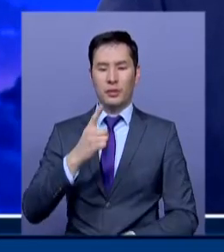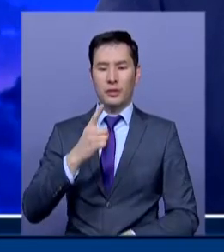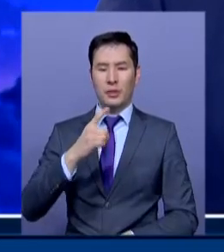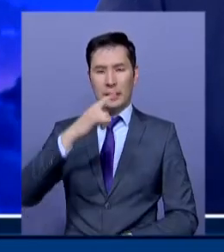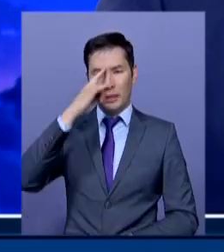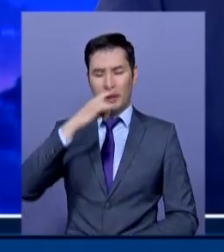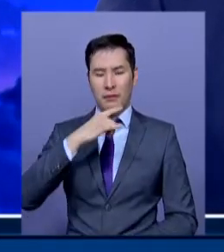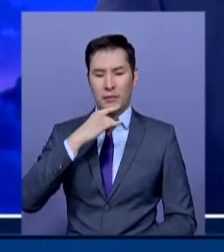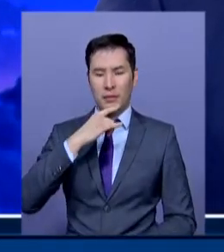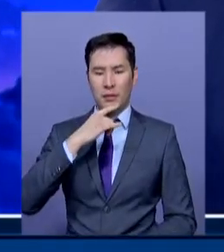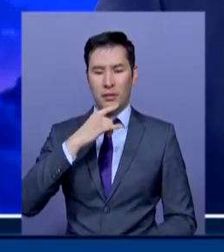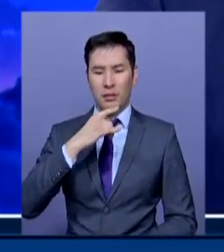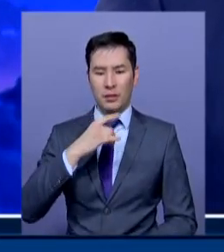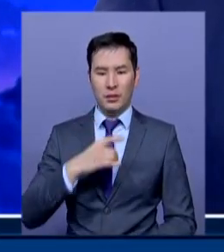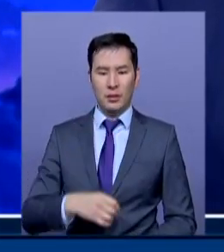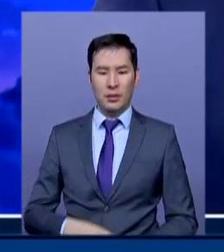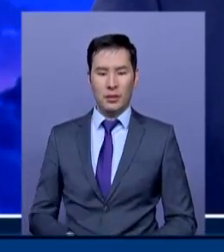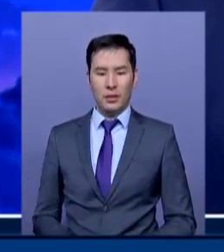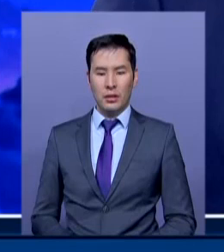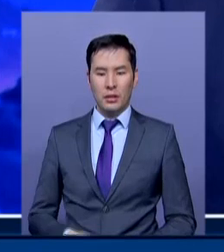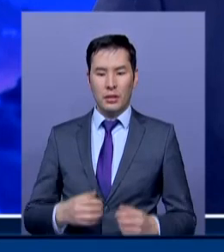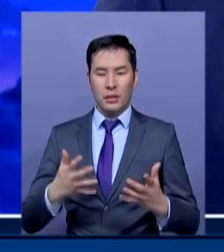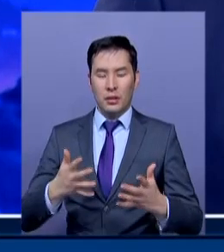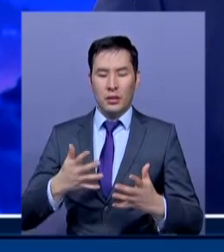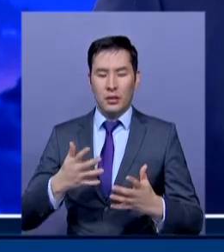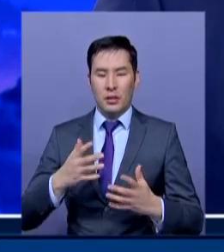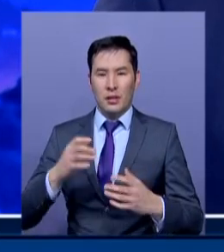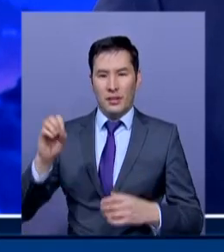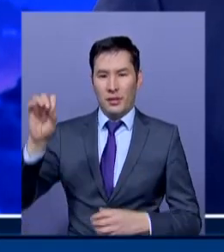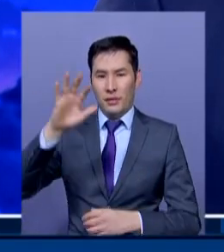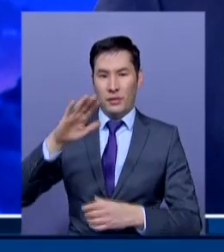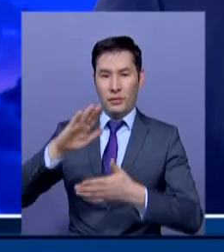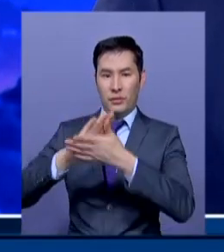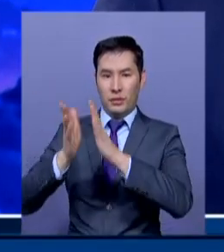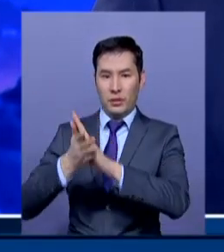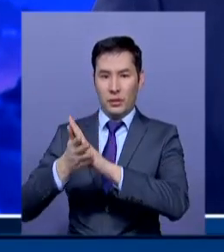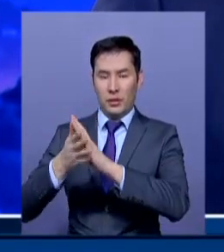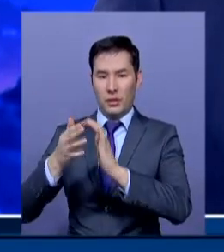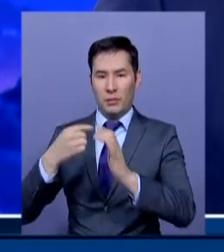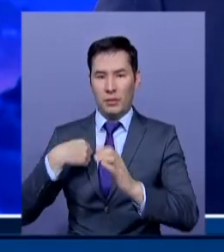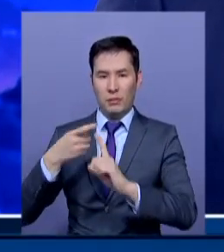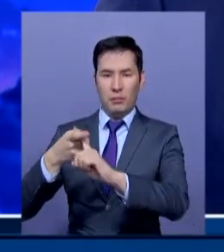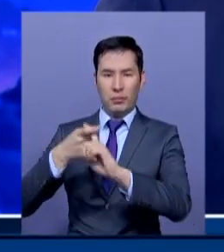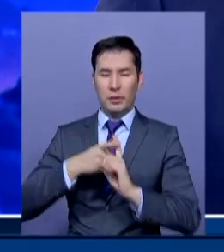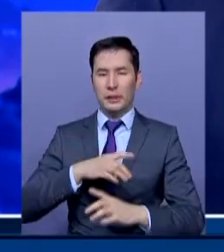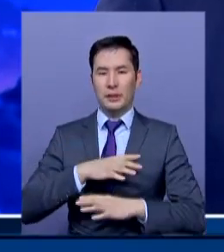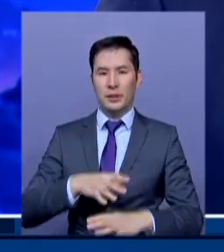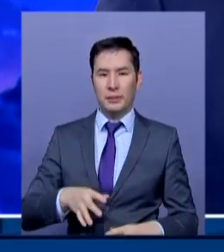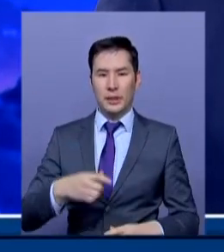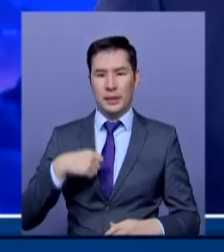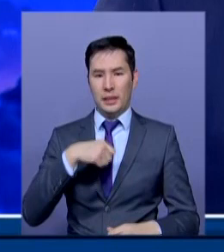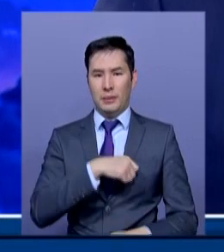қазақта айтады ғой, өгізге туған күн бұзауға да туады деп. Сол жаңағы Европада болып жатқан карантин режимі бізге келмес үшін біз